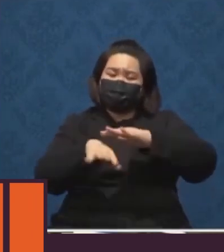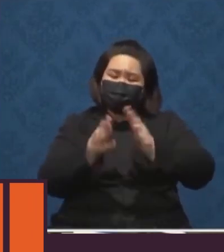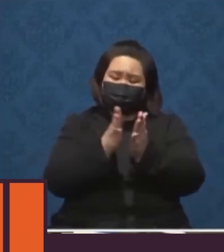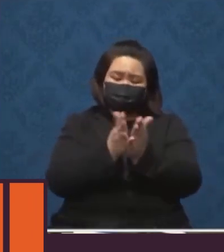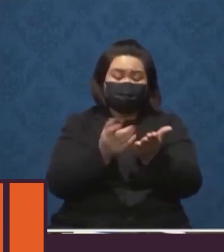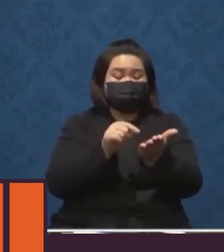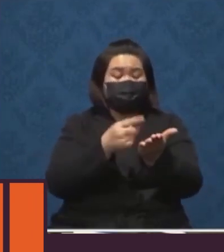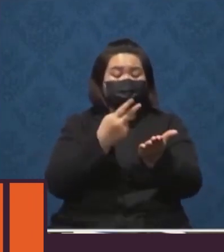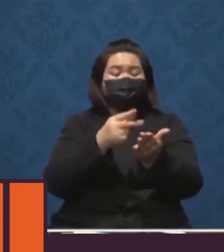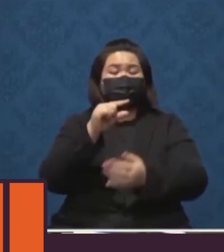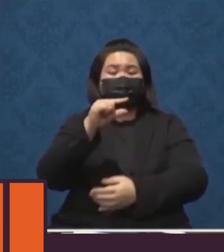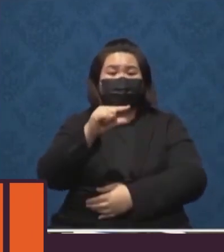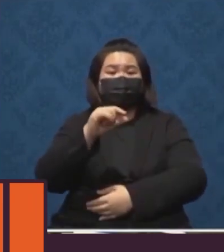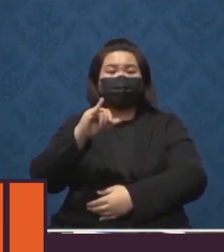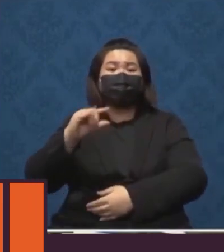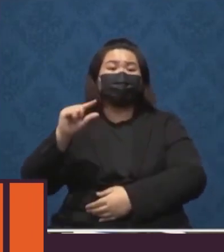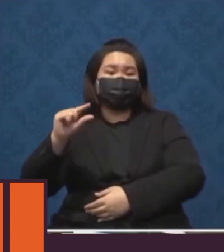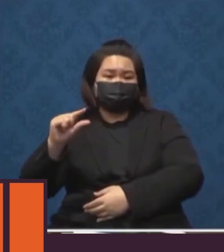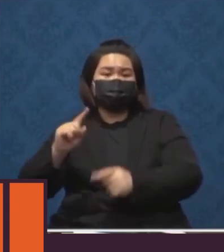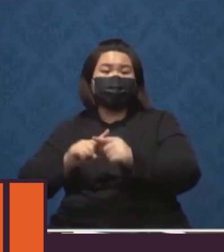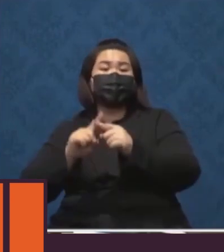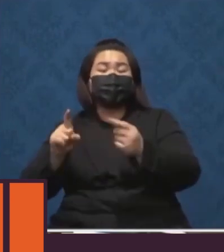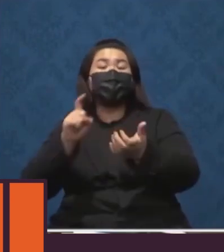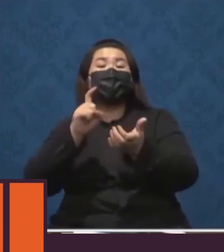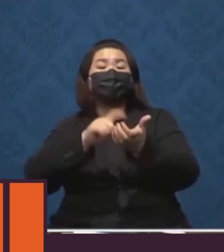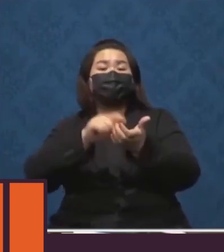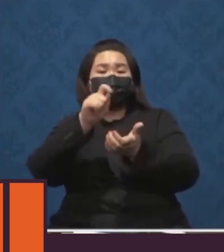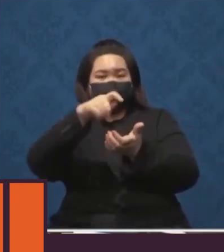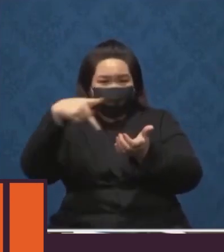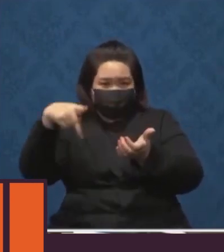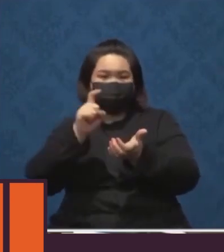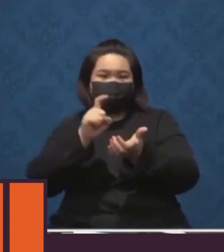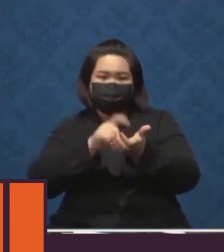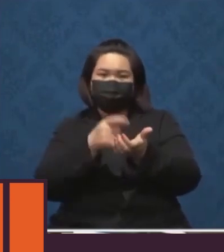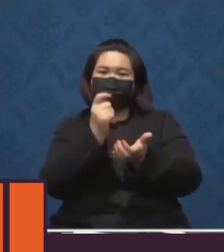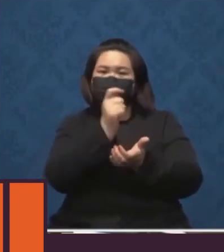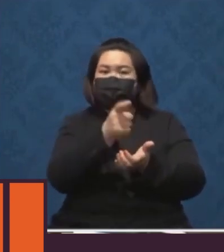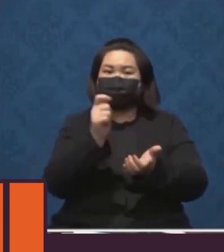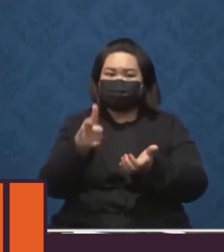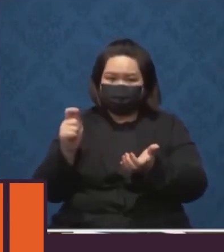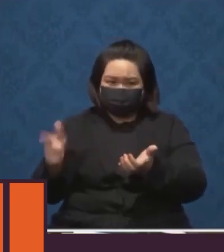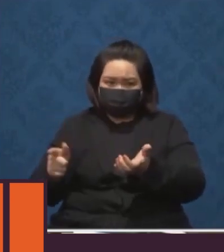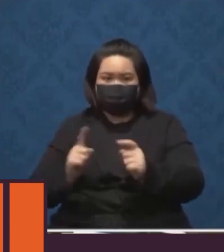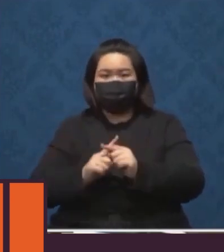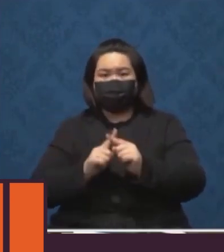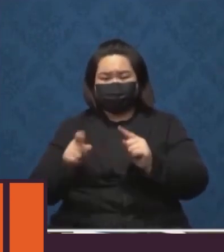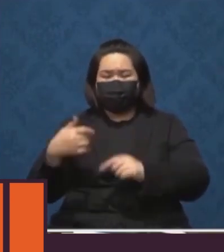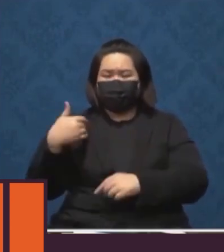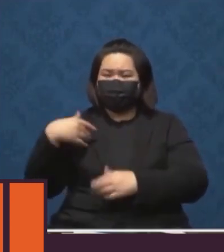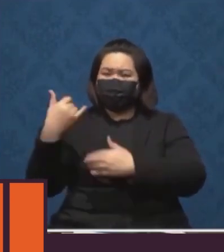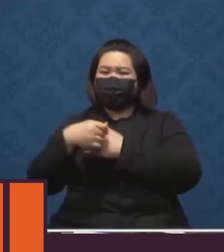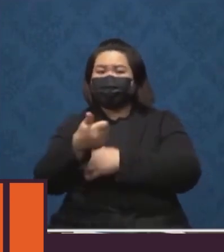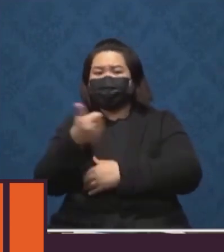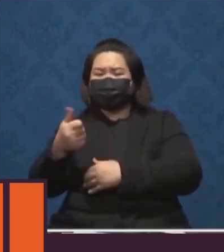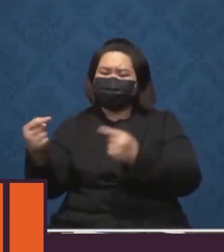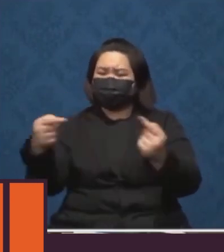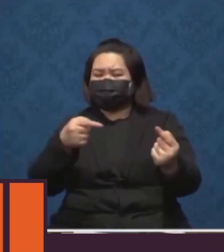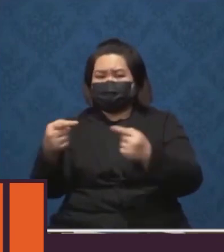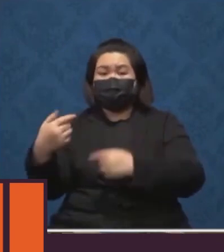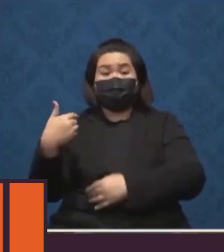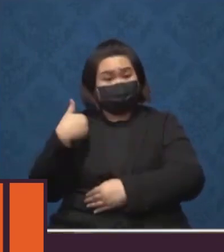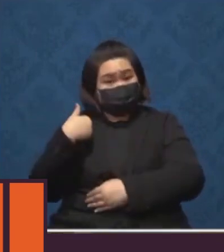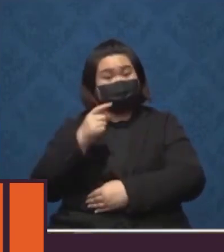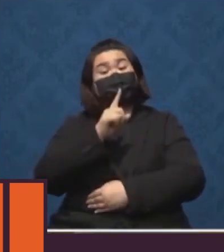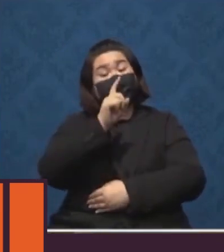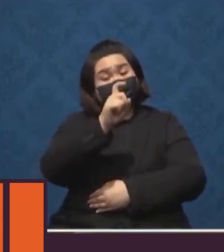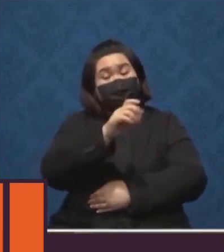รบจ้างผ่าน Application ต่ๆ ซึ่ปฏิบัปฏิเสธไม่ได้นะครับและเปข้อถกเชียงในนานชาิว่าความยติธ